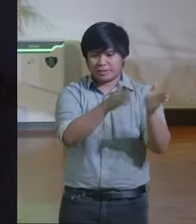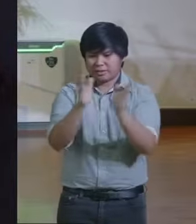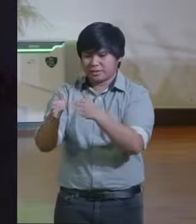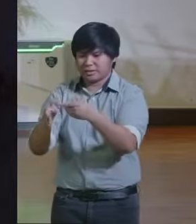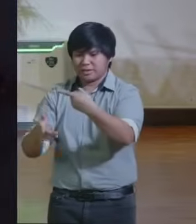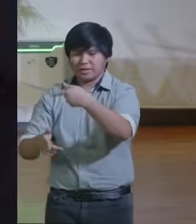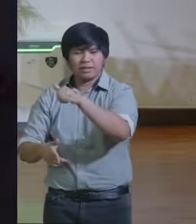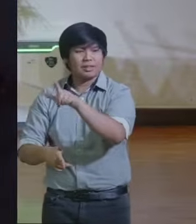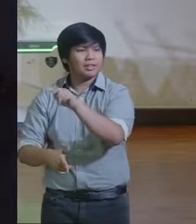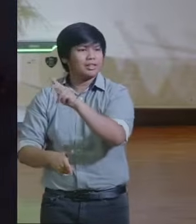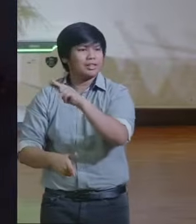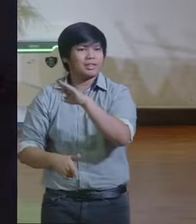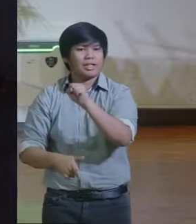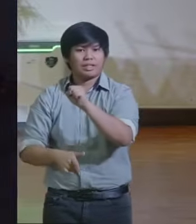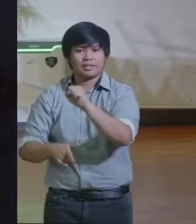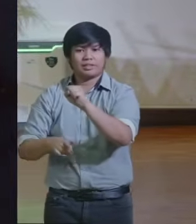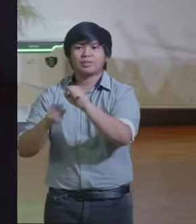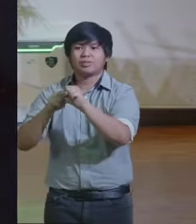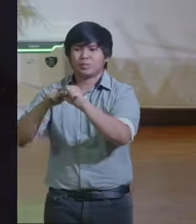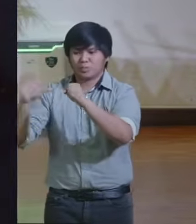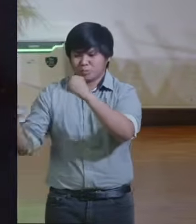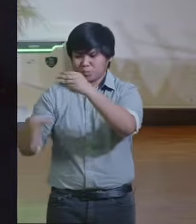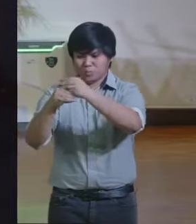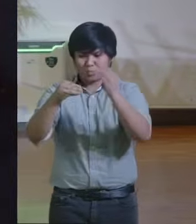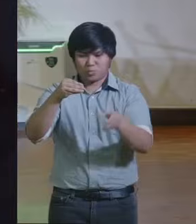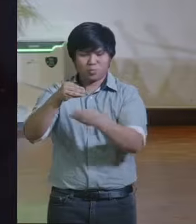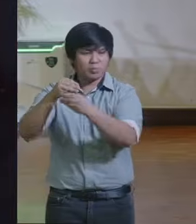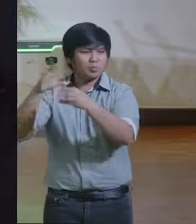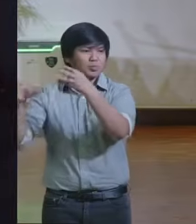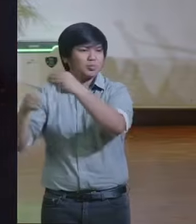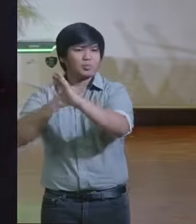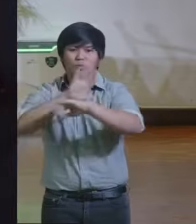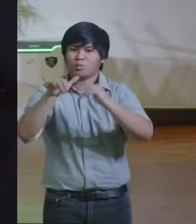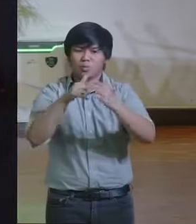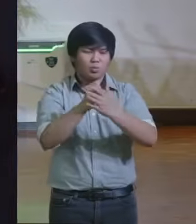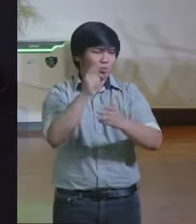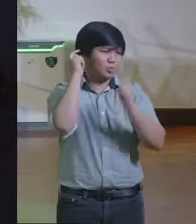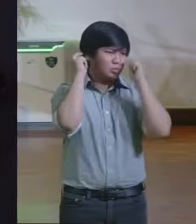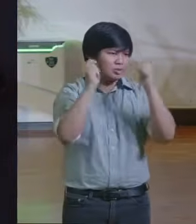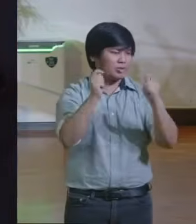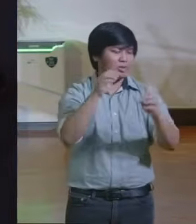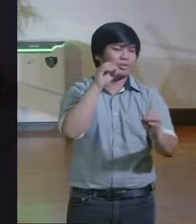parang summary ng Romans. So yung inumpisahan niyang